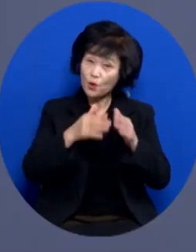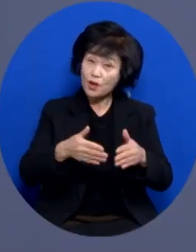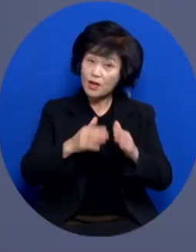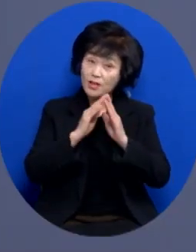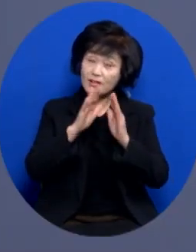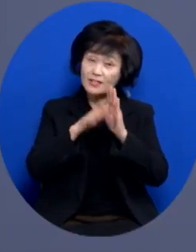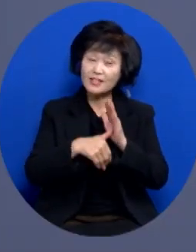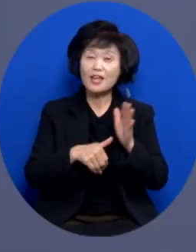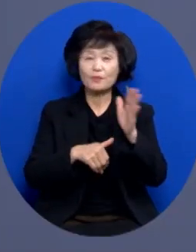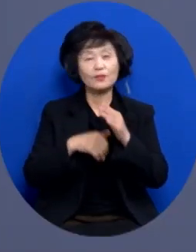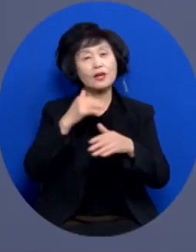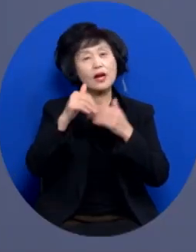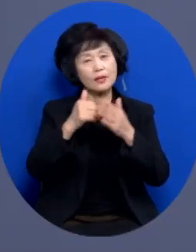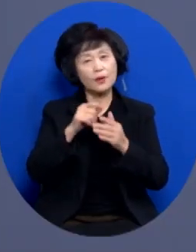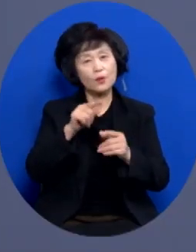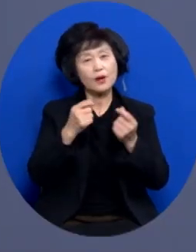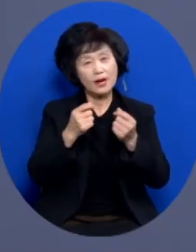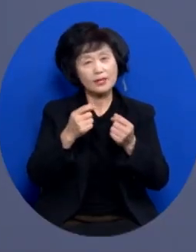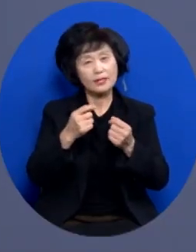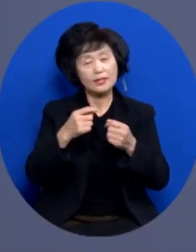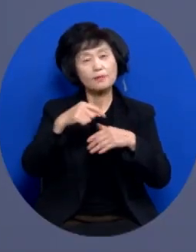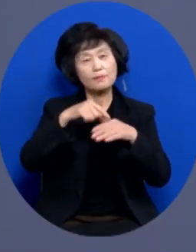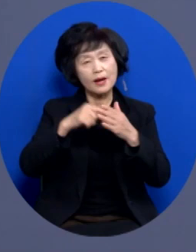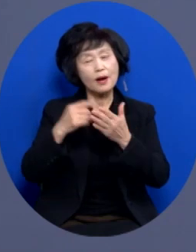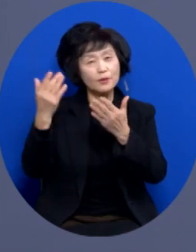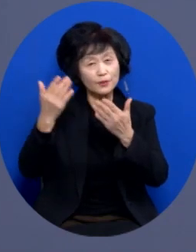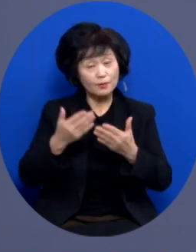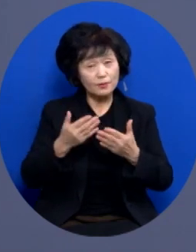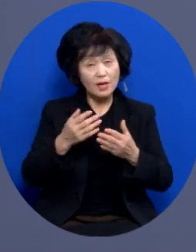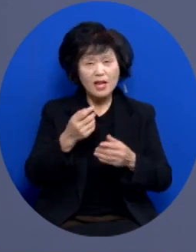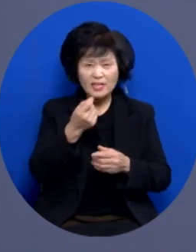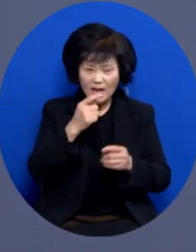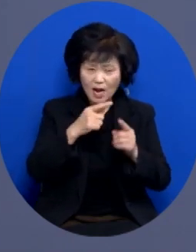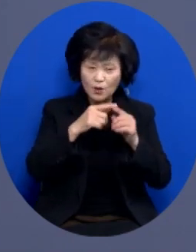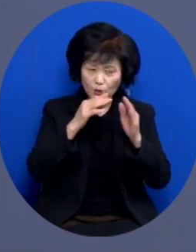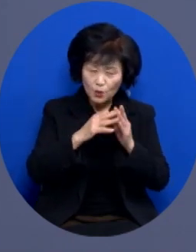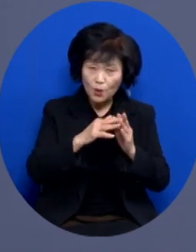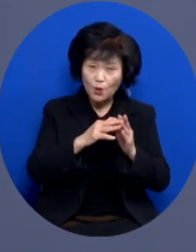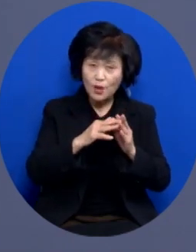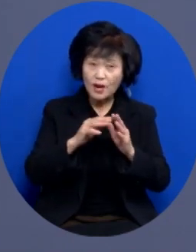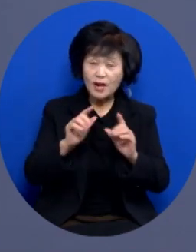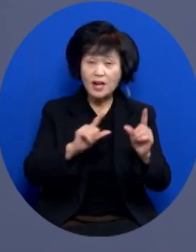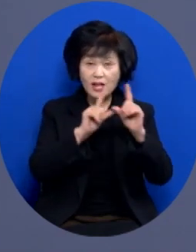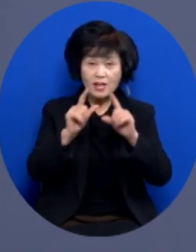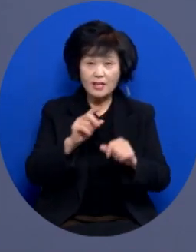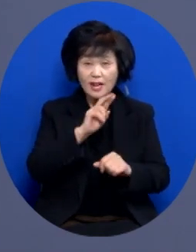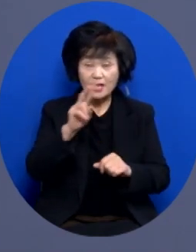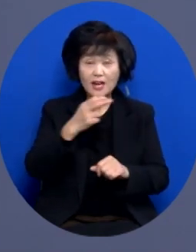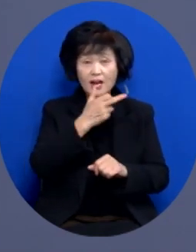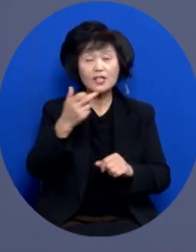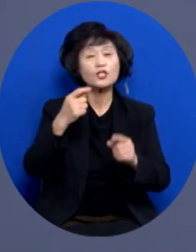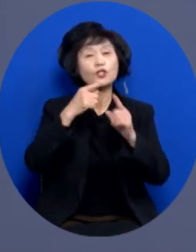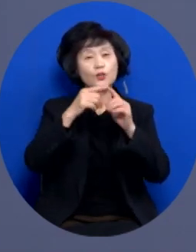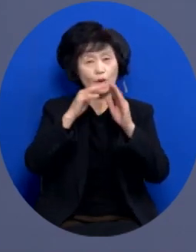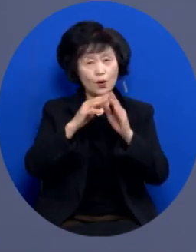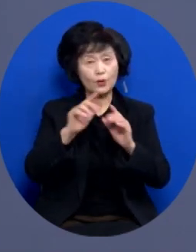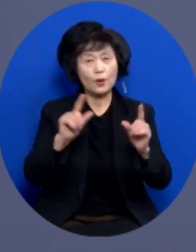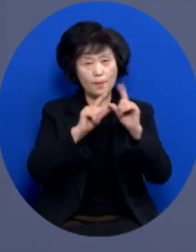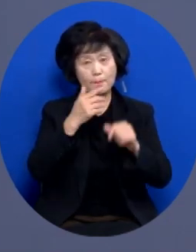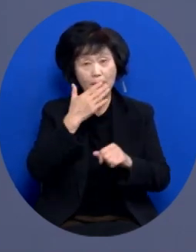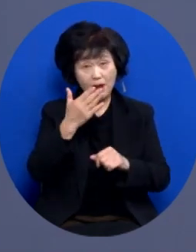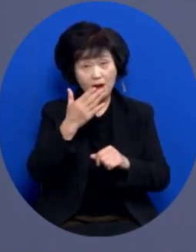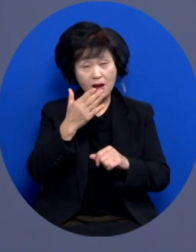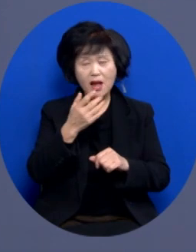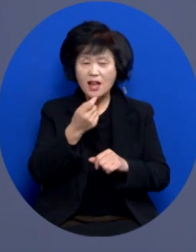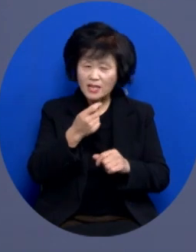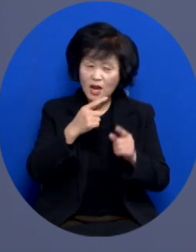그런 마음을 주셨습니다. 작은 교회 살아야 큰 교회도 산다. 또 작은 교회는